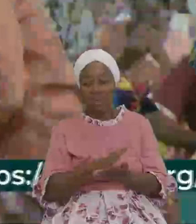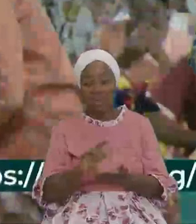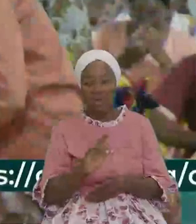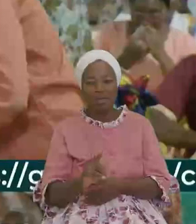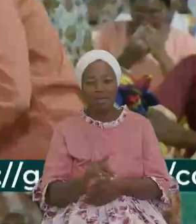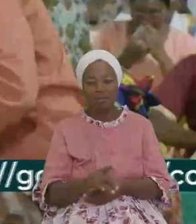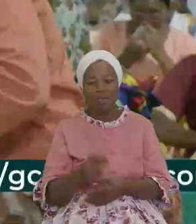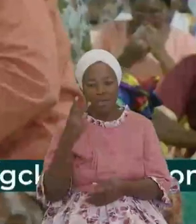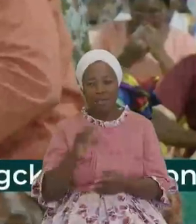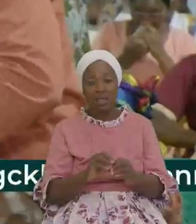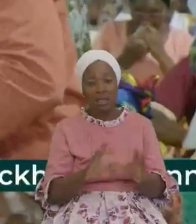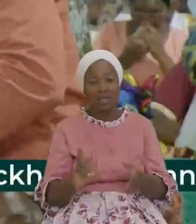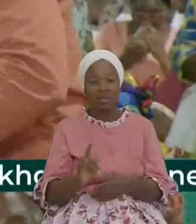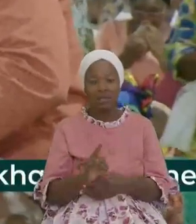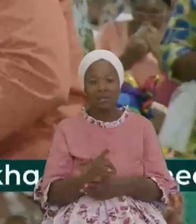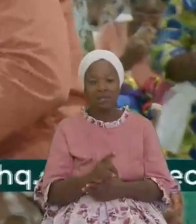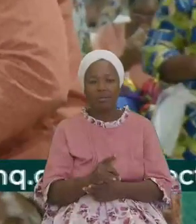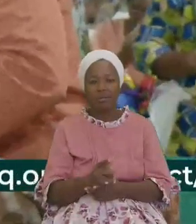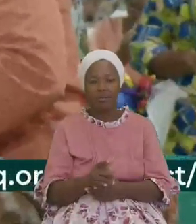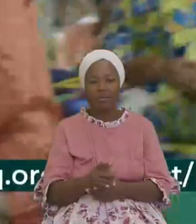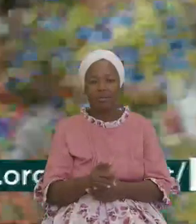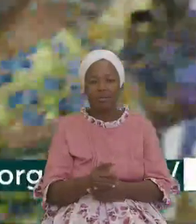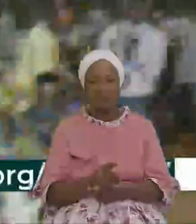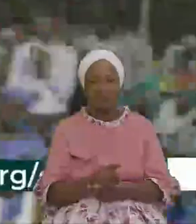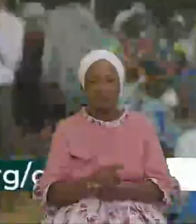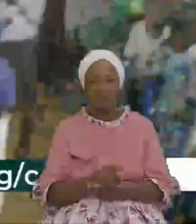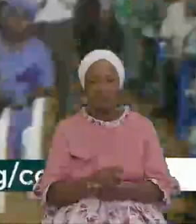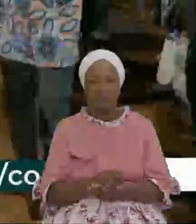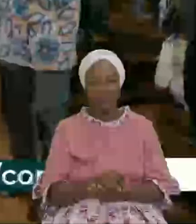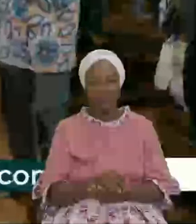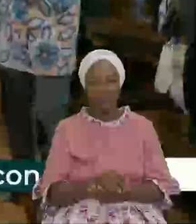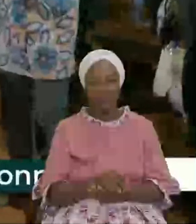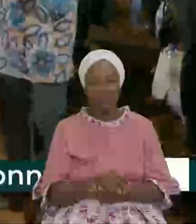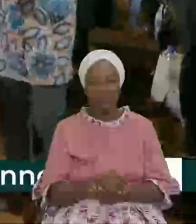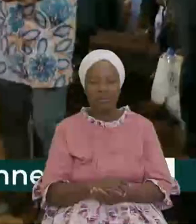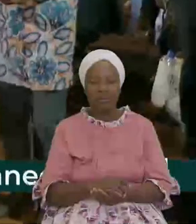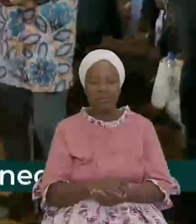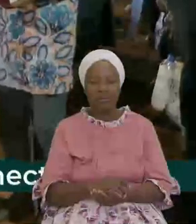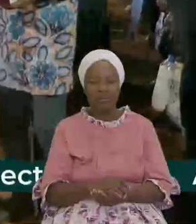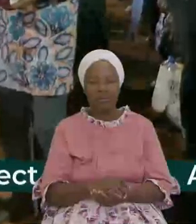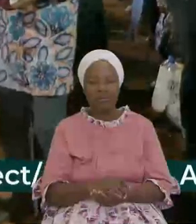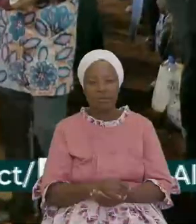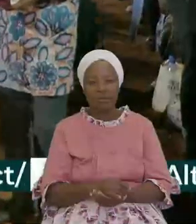recevez les fiches de décision et remplissez-les soigneusement.